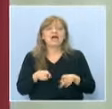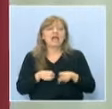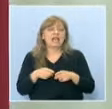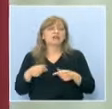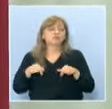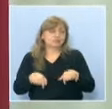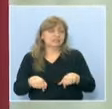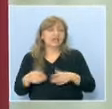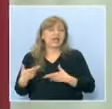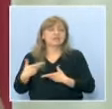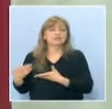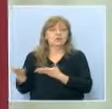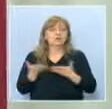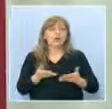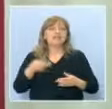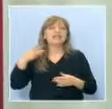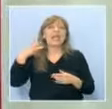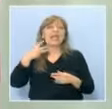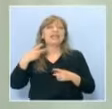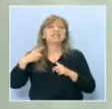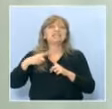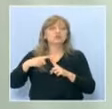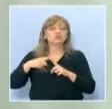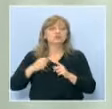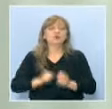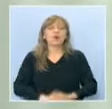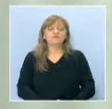Елица Тодорова.